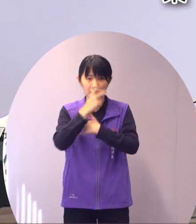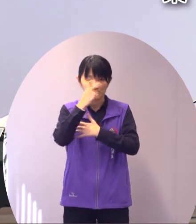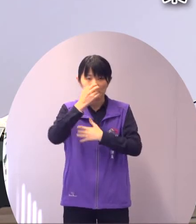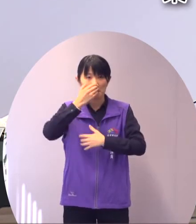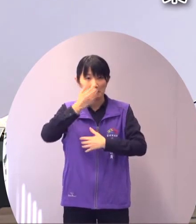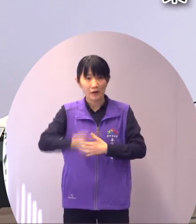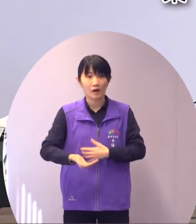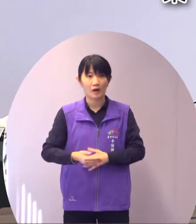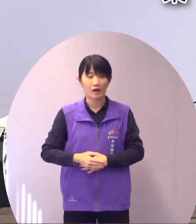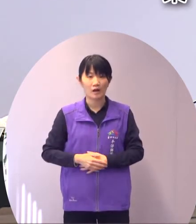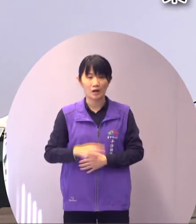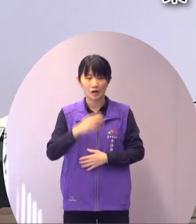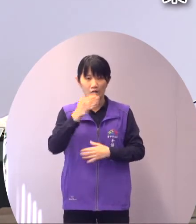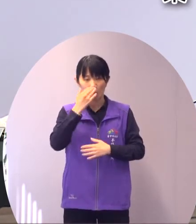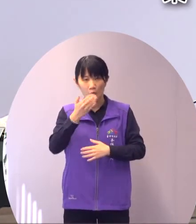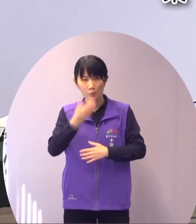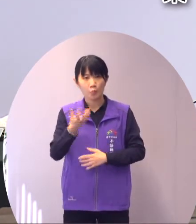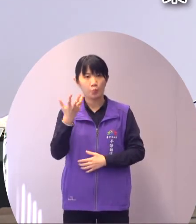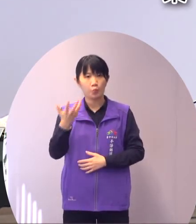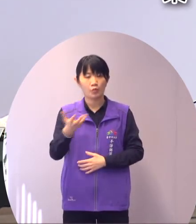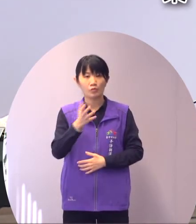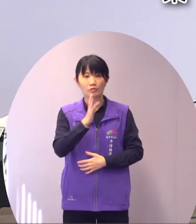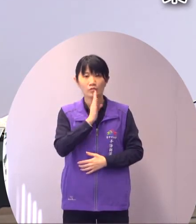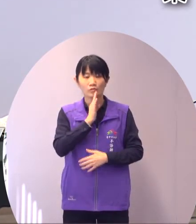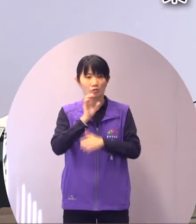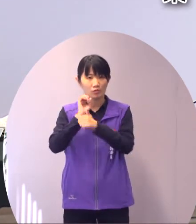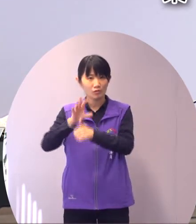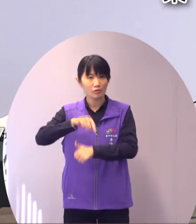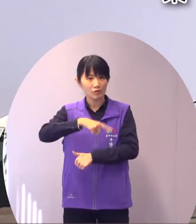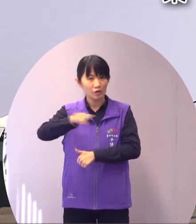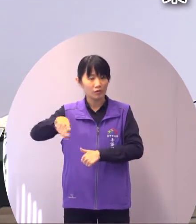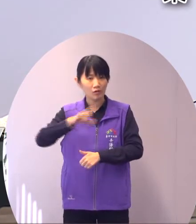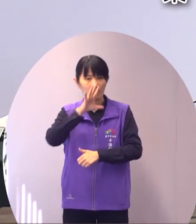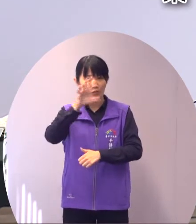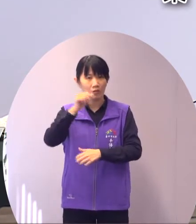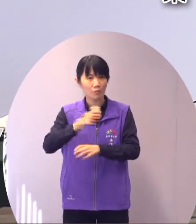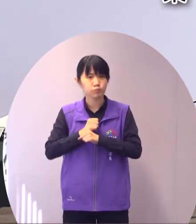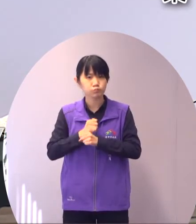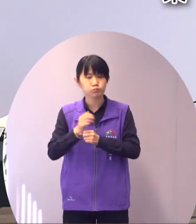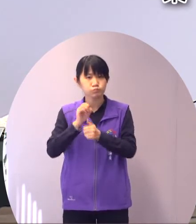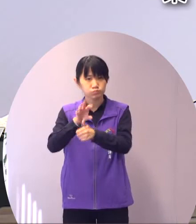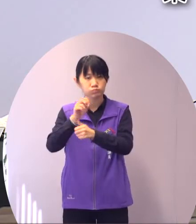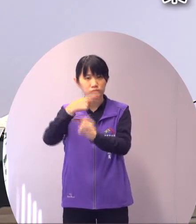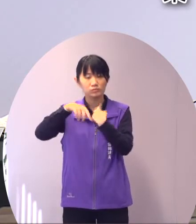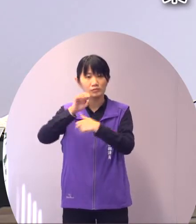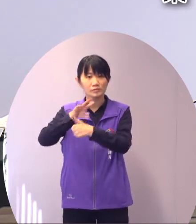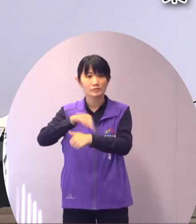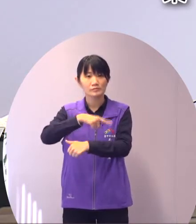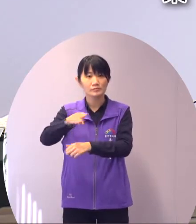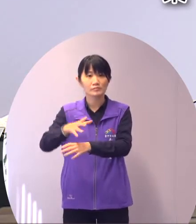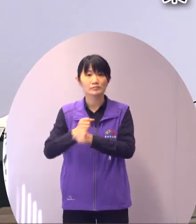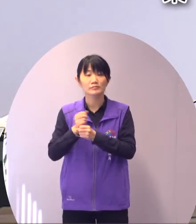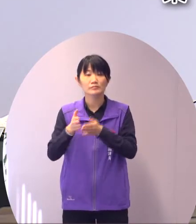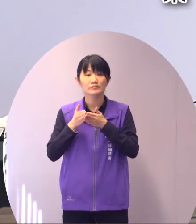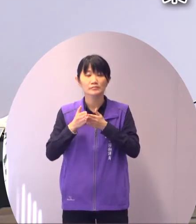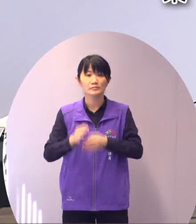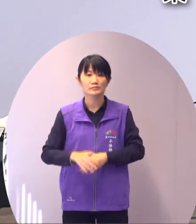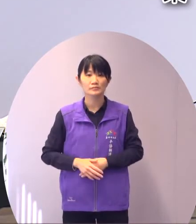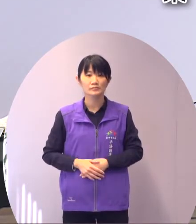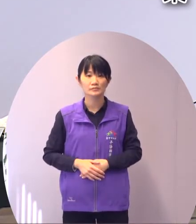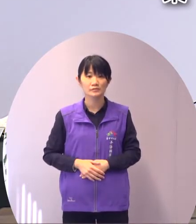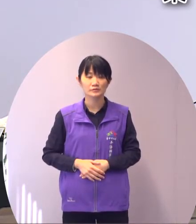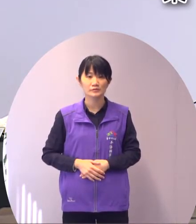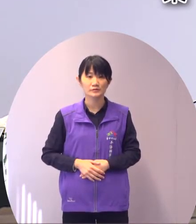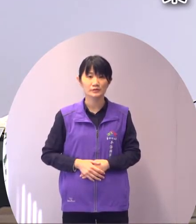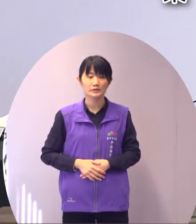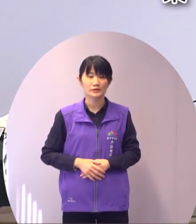比例比较大。好，那所以说新进人员麻烦好首长们或好各个科室主管们